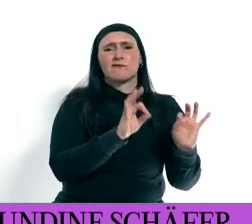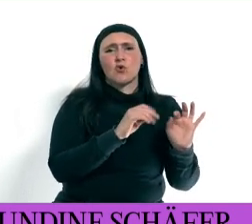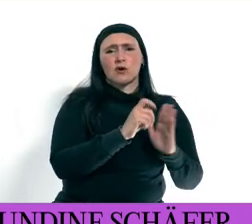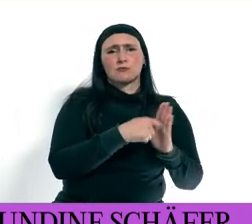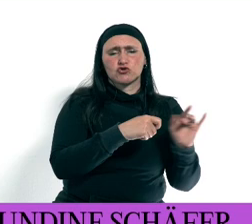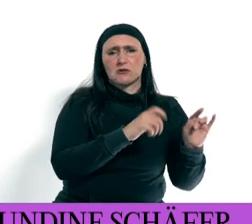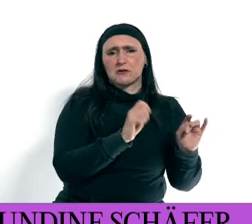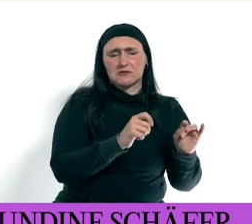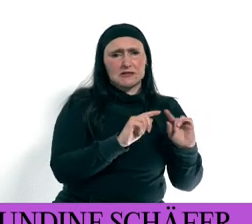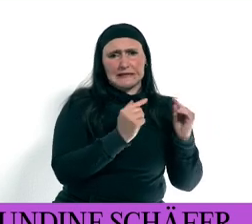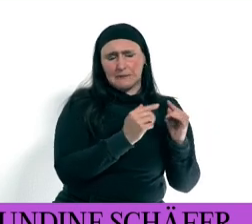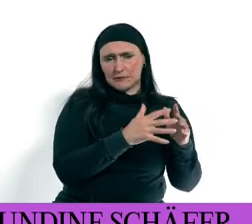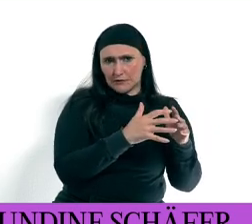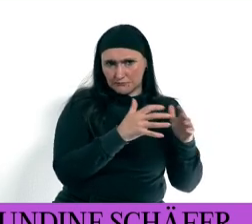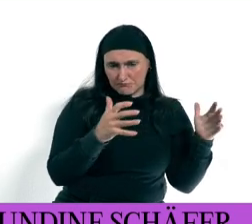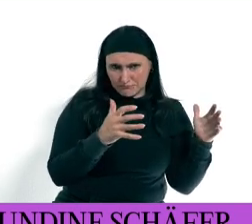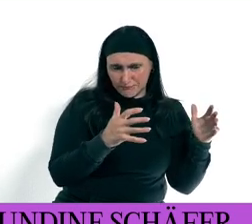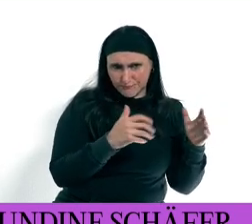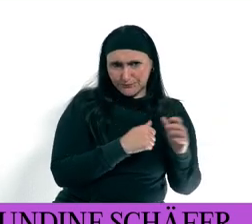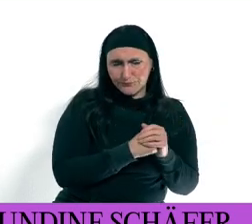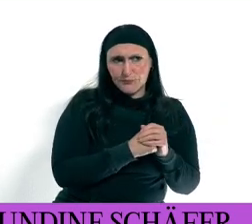Wir haben ein großes Team gebildet, die daran arbeiten.